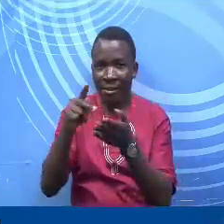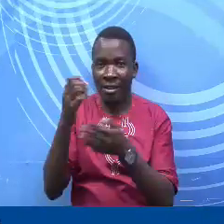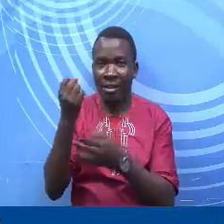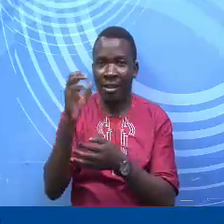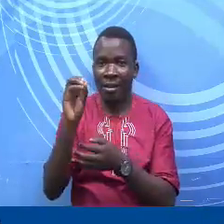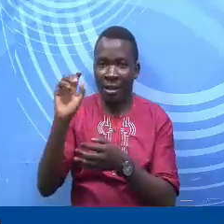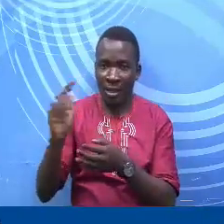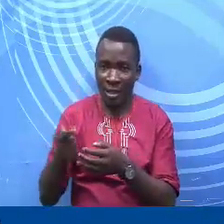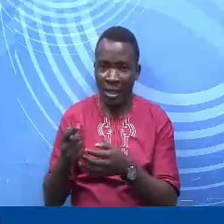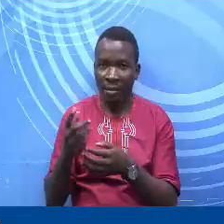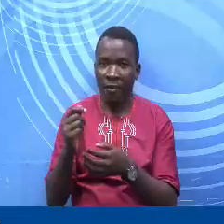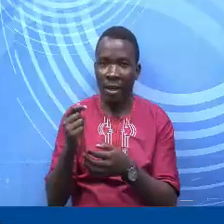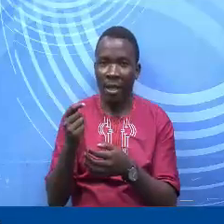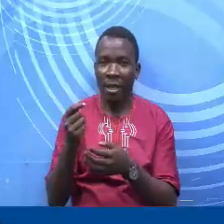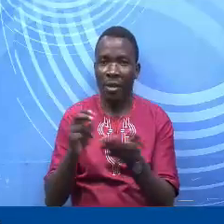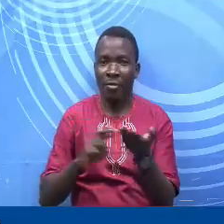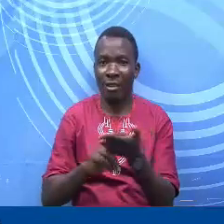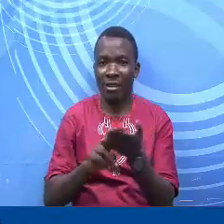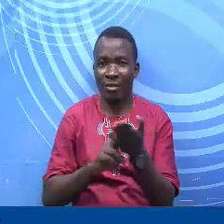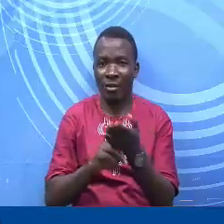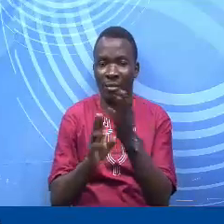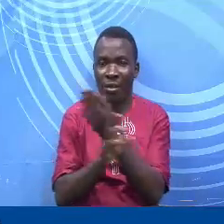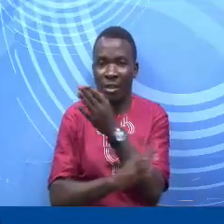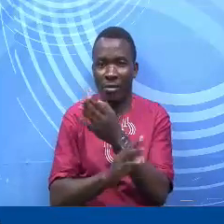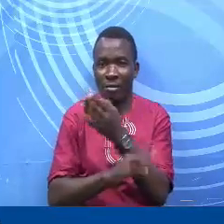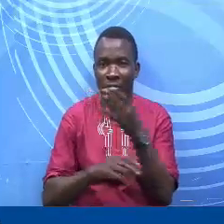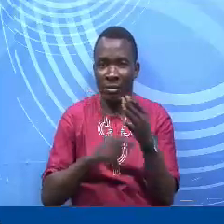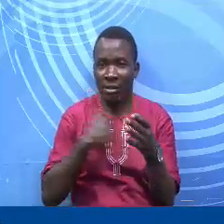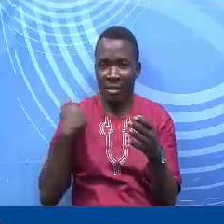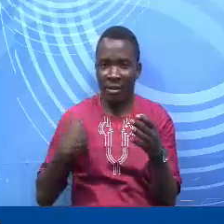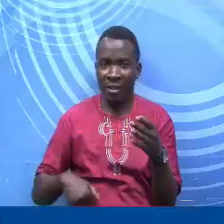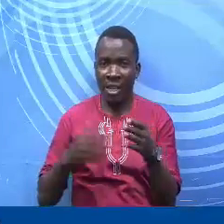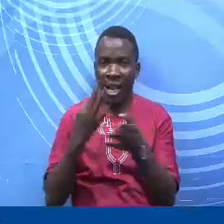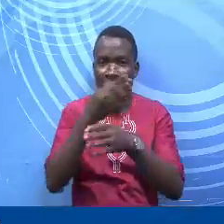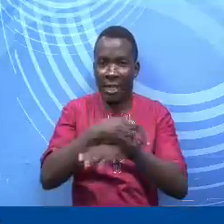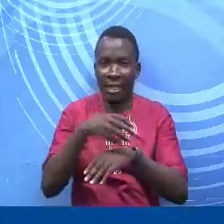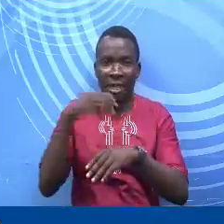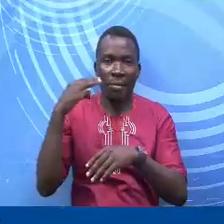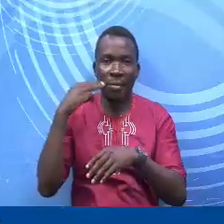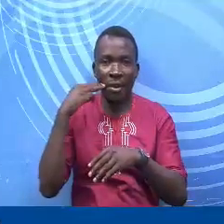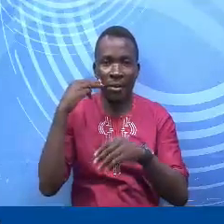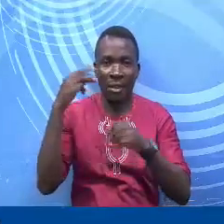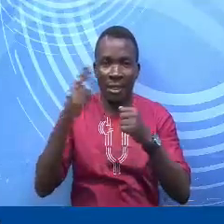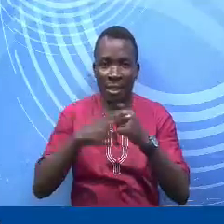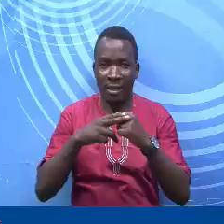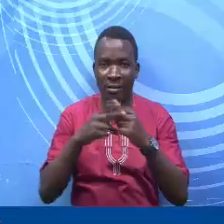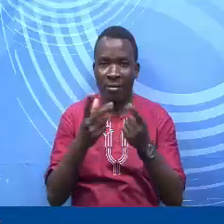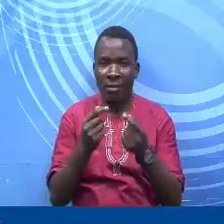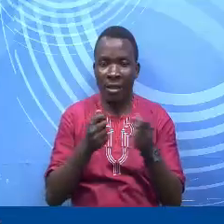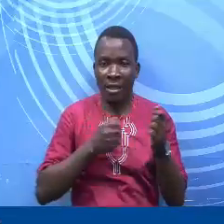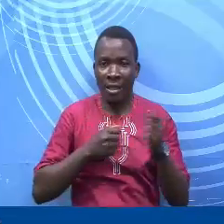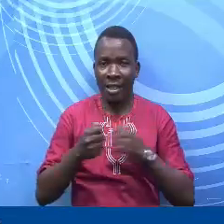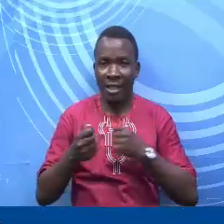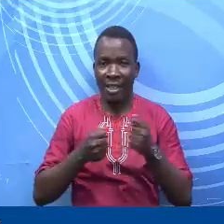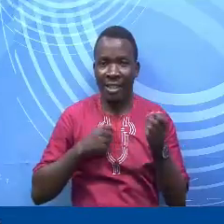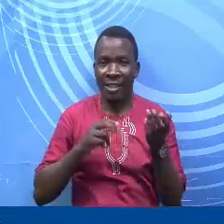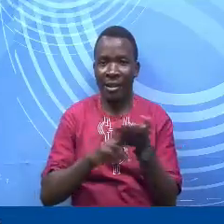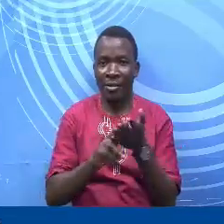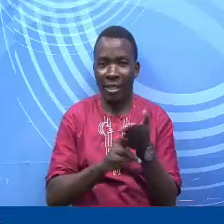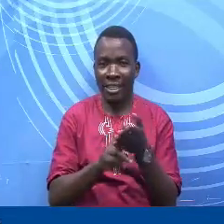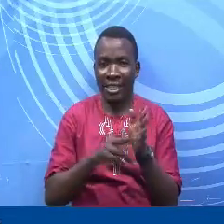50 by'amayuwani akoreshwa mu Bushinwa no kuvuga asaga miliyoni zirindwi z'amafaranga y'u Rwanda rwifashishije